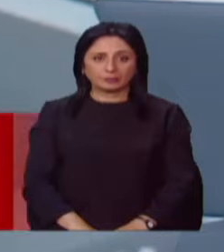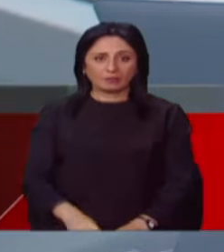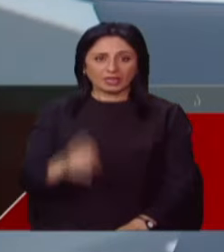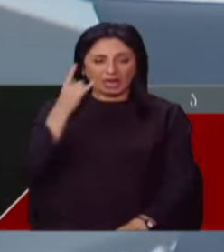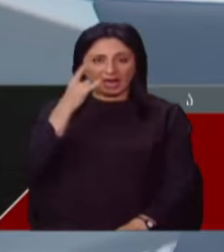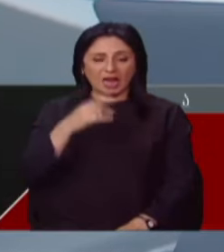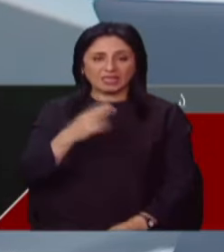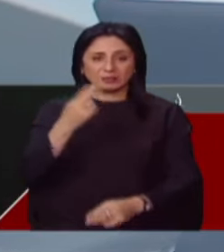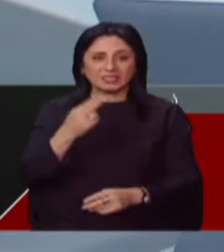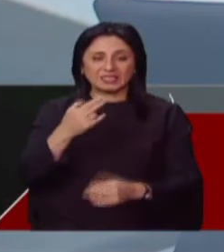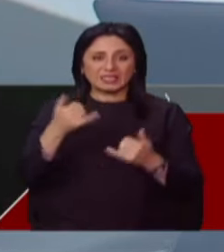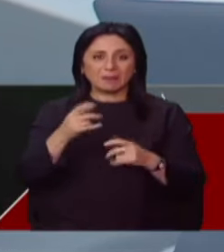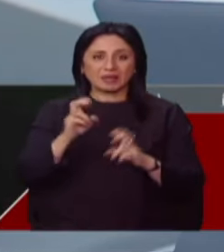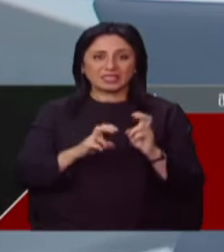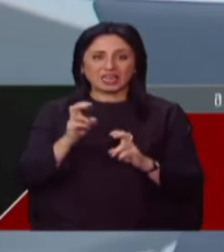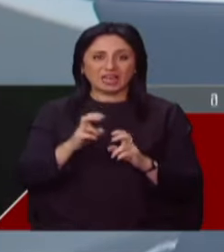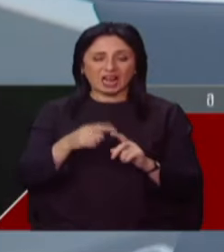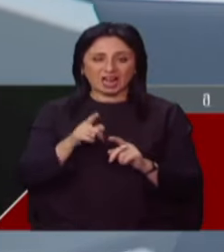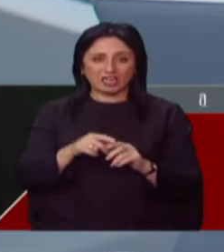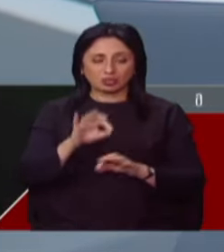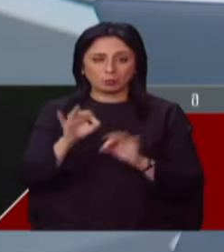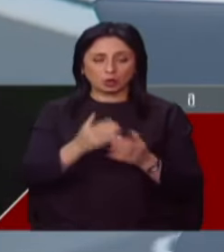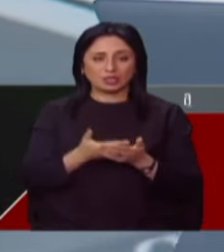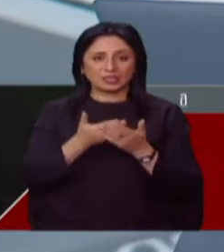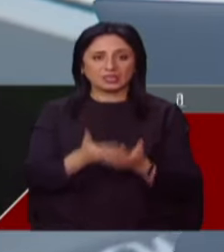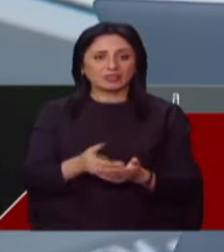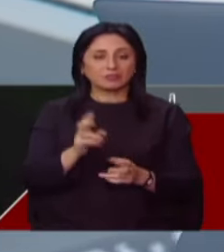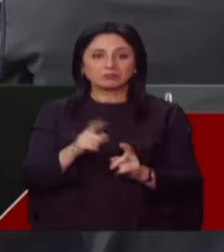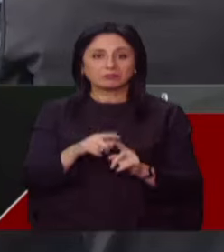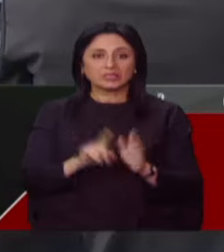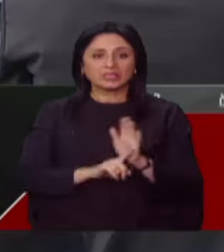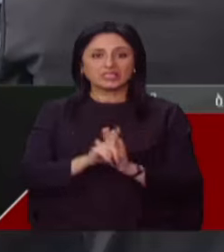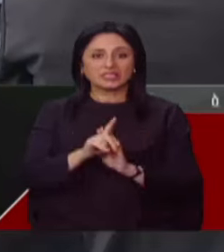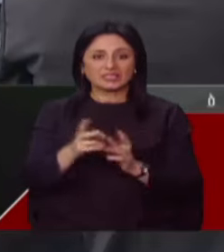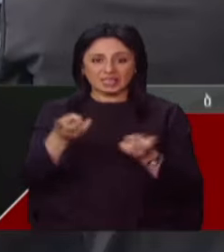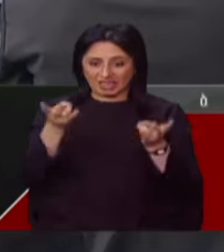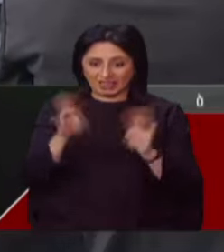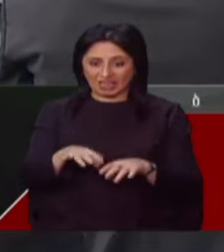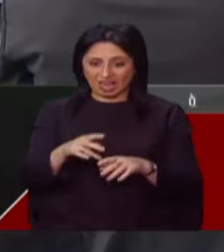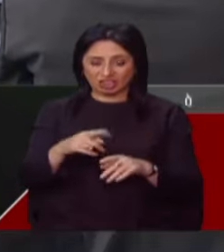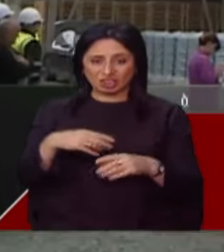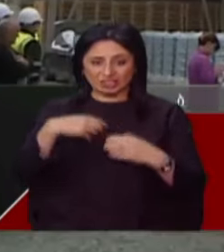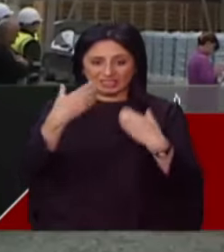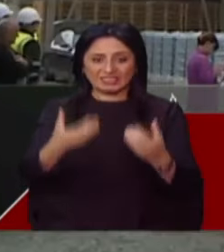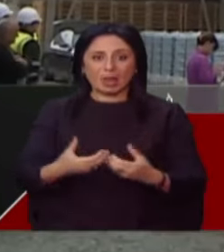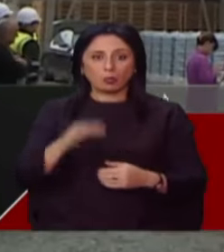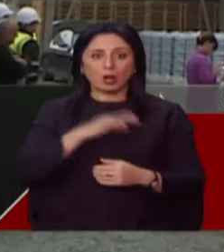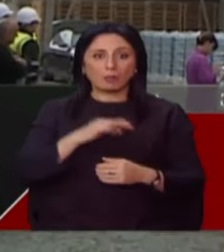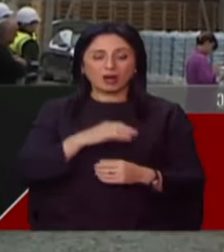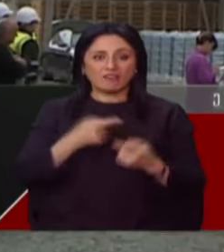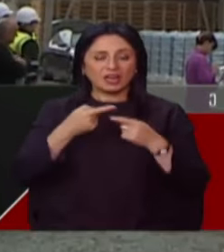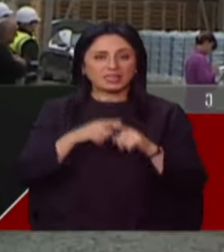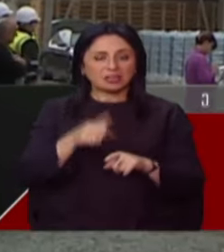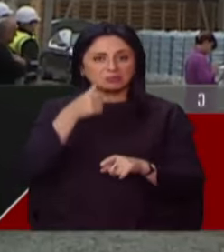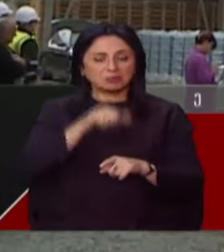Kaspis Cement-ის ქარხანაში ალტერნატიული საწვავის გამოყენების პროექტი წარადგინეს. Პროცესისთვის იწყება დარჩენი საბურავების გამოყენება. Ტექნოლოგია